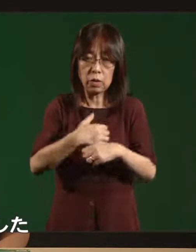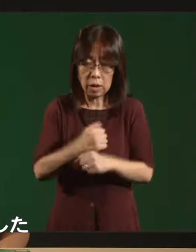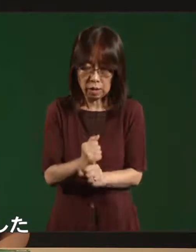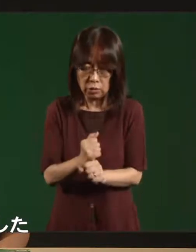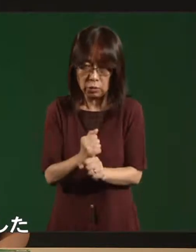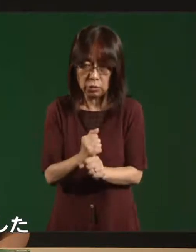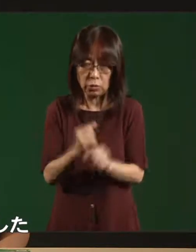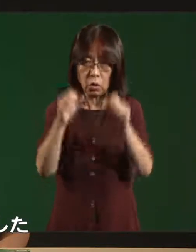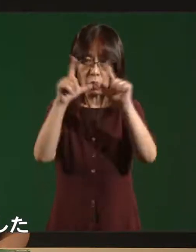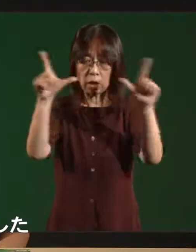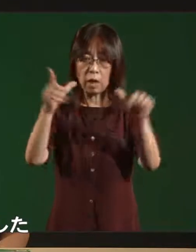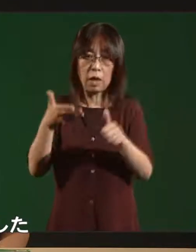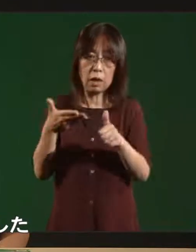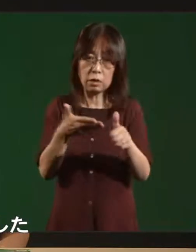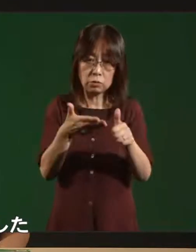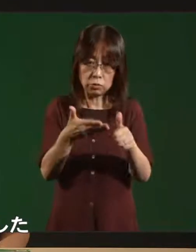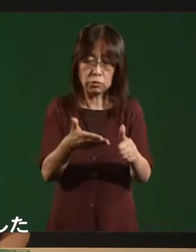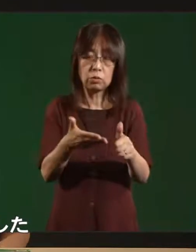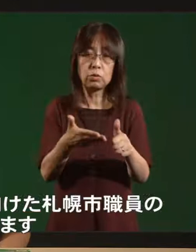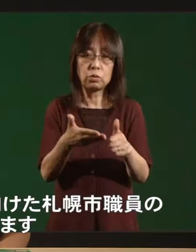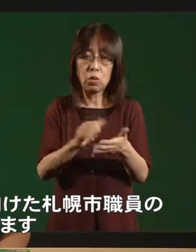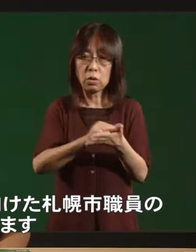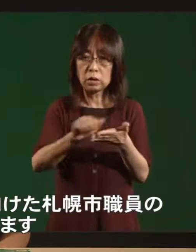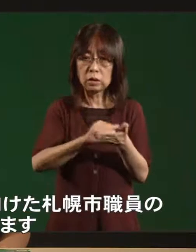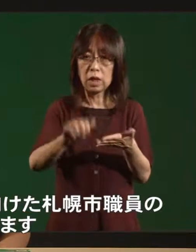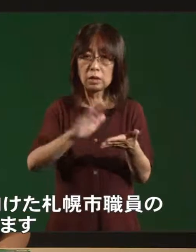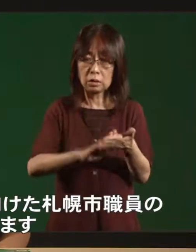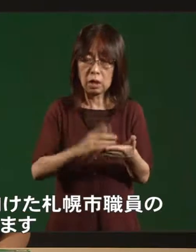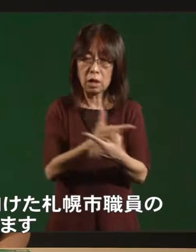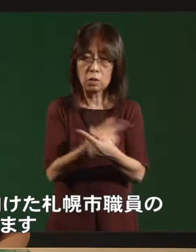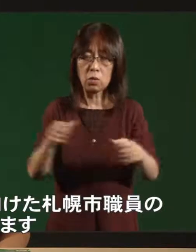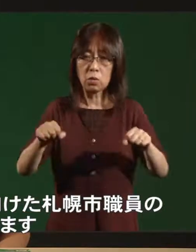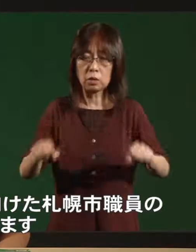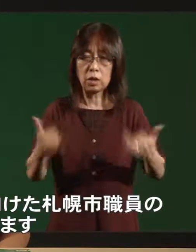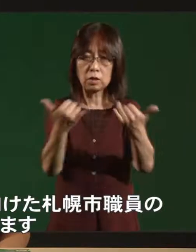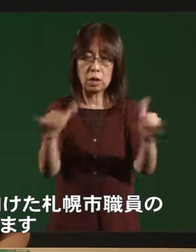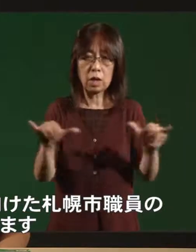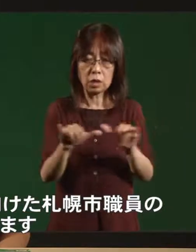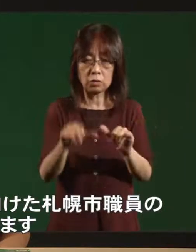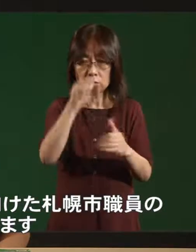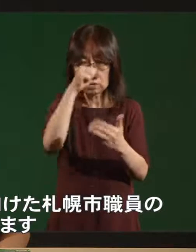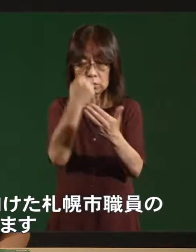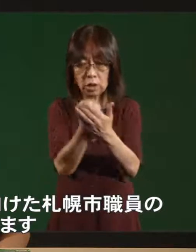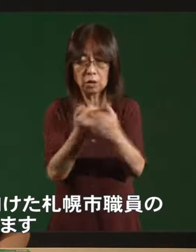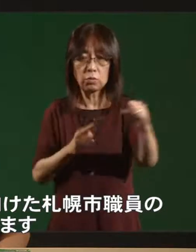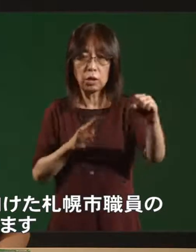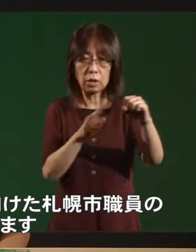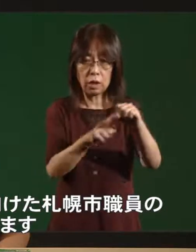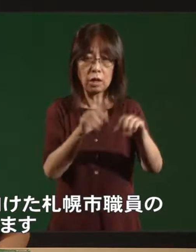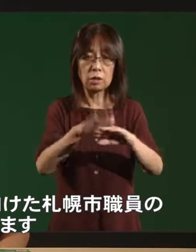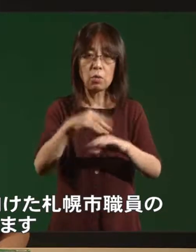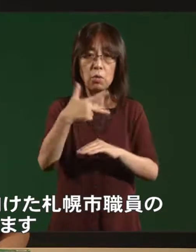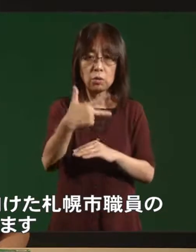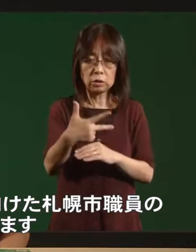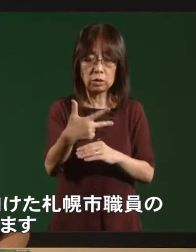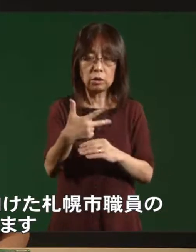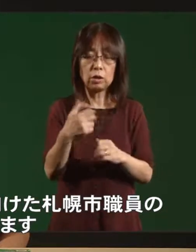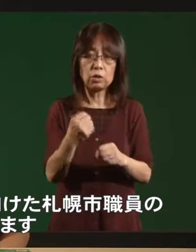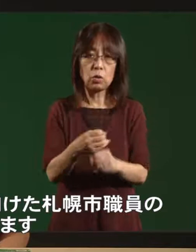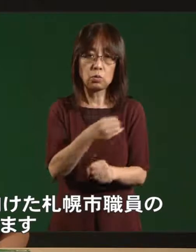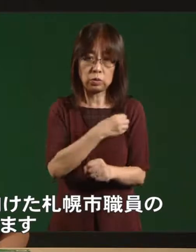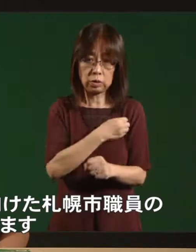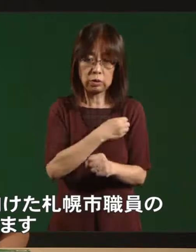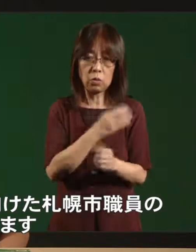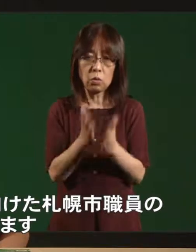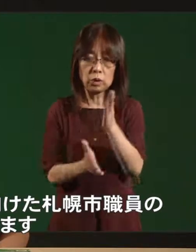啓発の機会の確保などを記載した共生社会の実現に向けた札幌市職員の接遇要領を定め